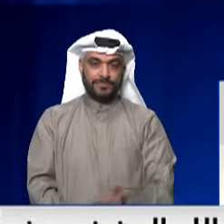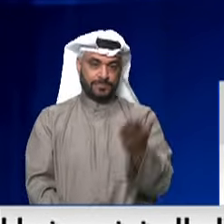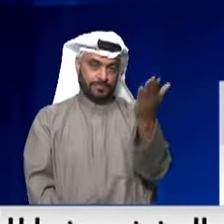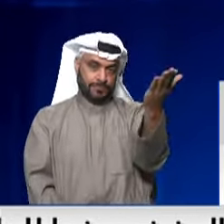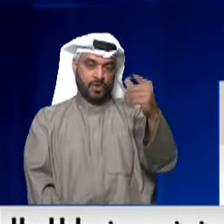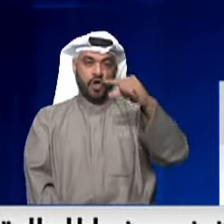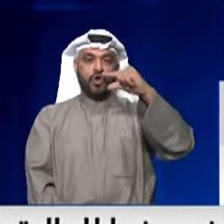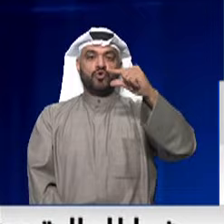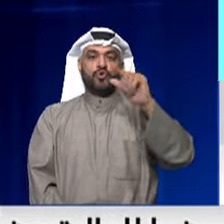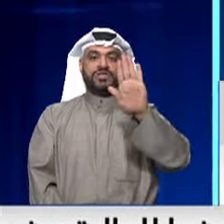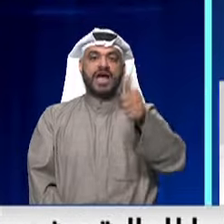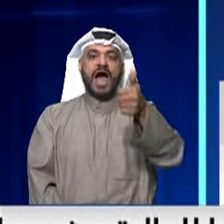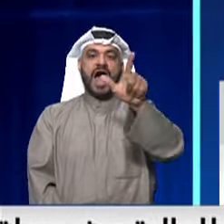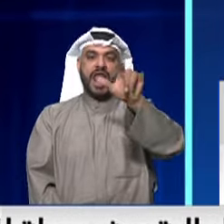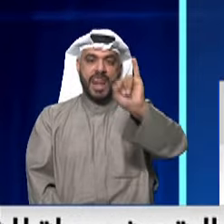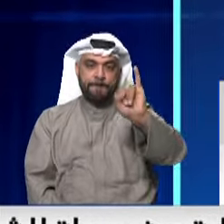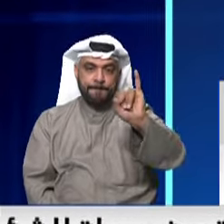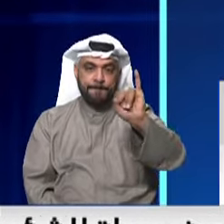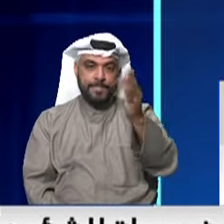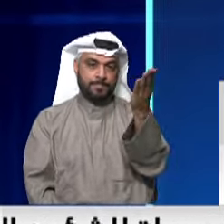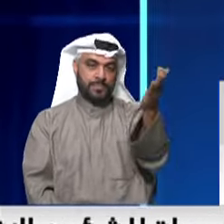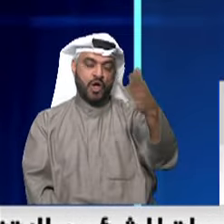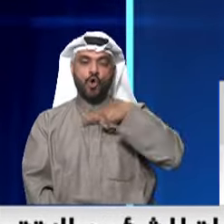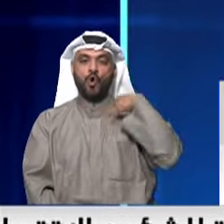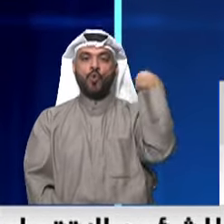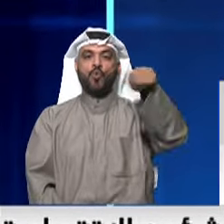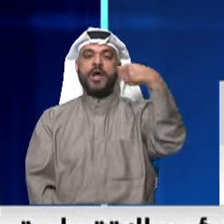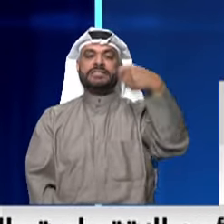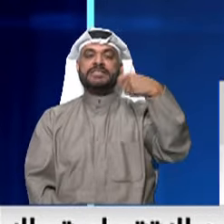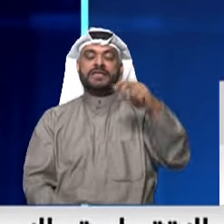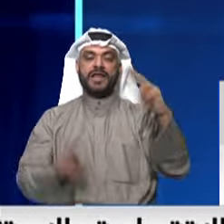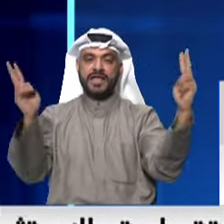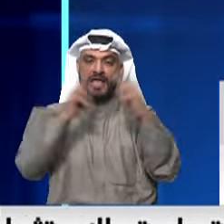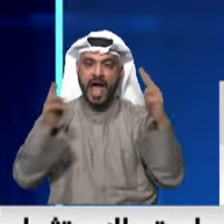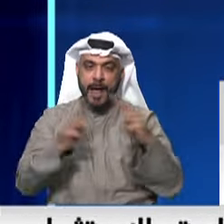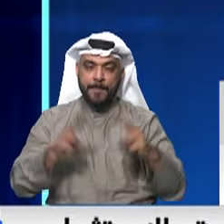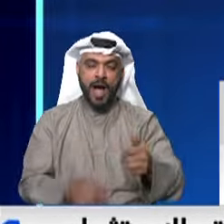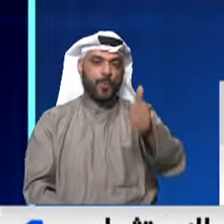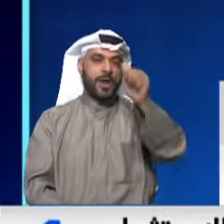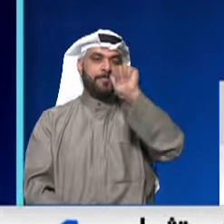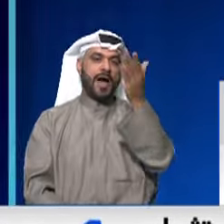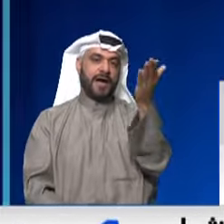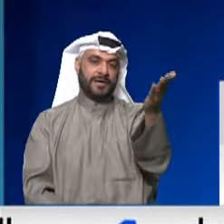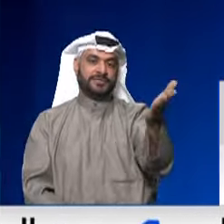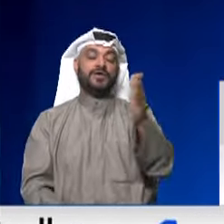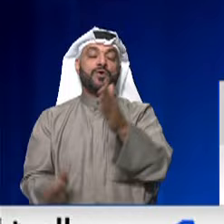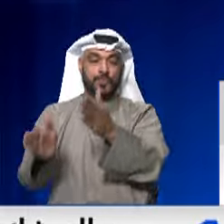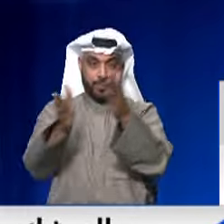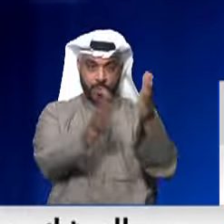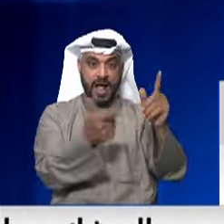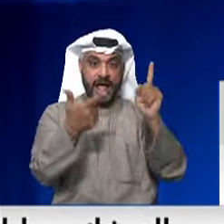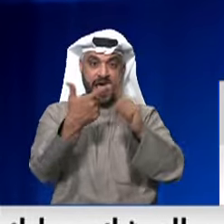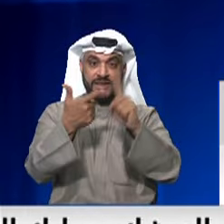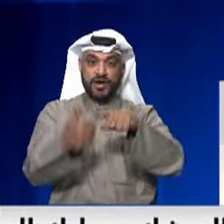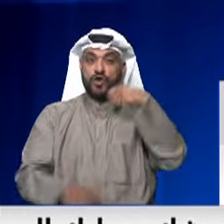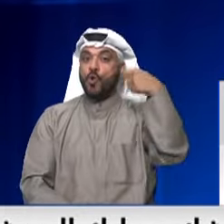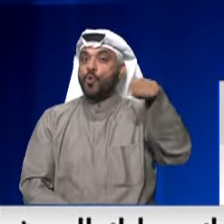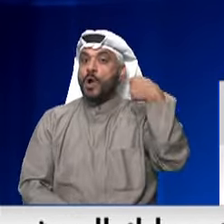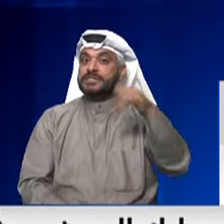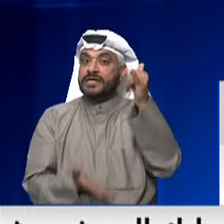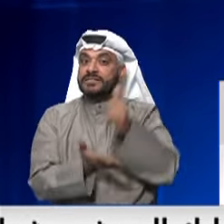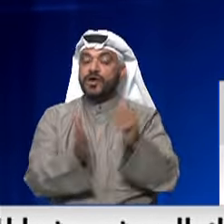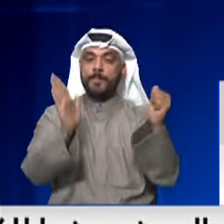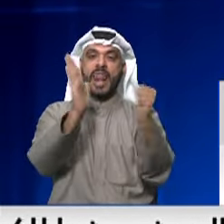الدكتور سالم فلاح مبارك الحجرف وزيرا للكهرباء والماء والطاقة المتجددة ووزير دولة لشؤون